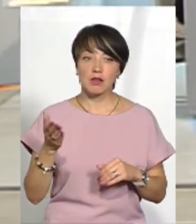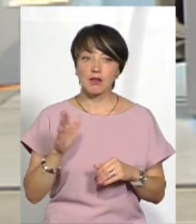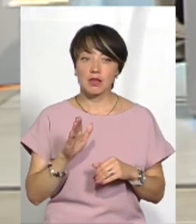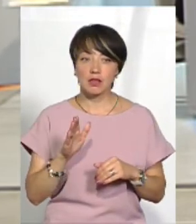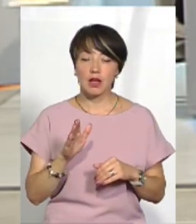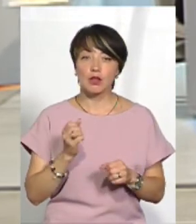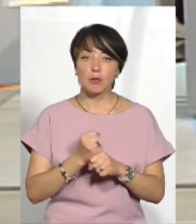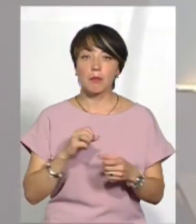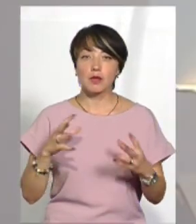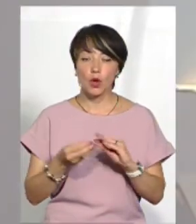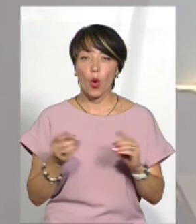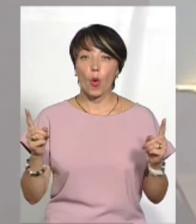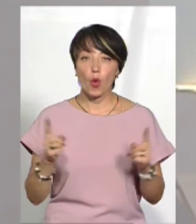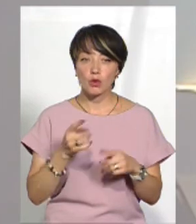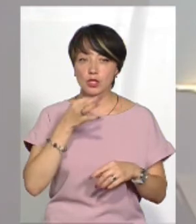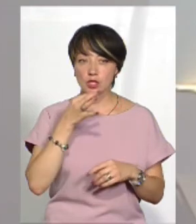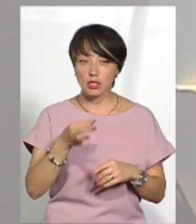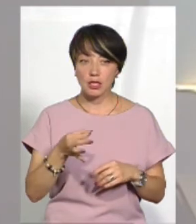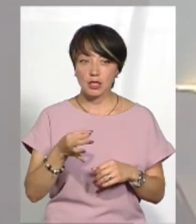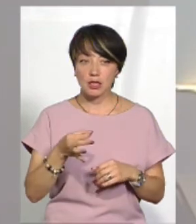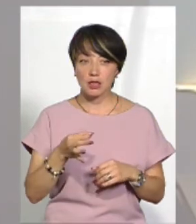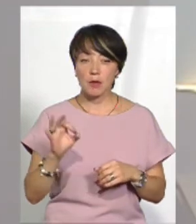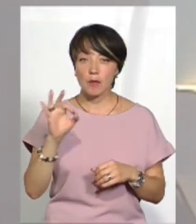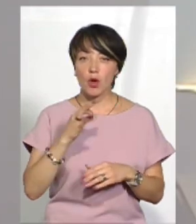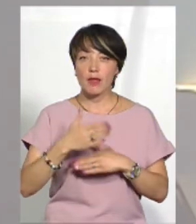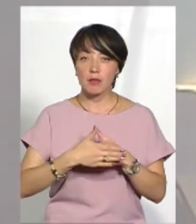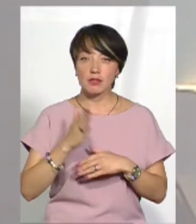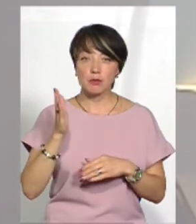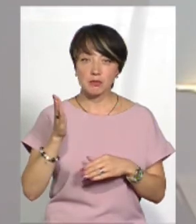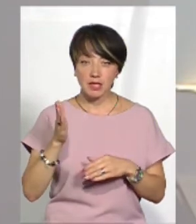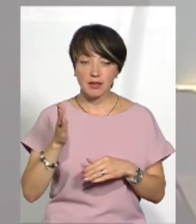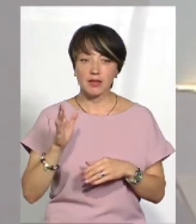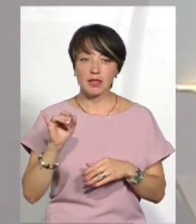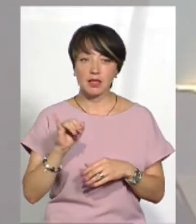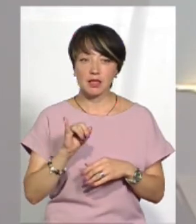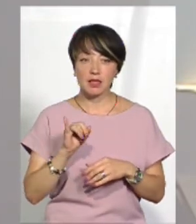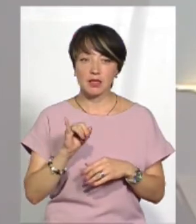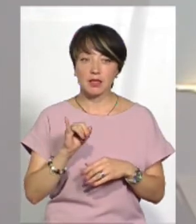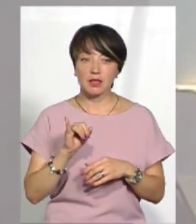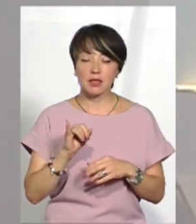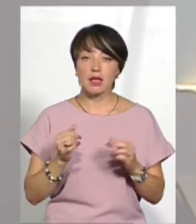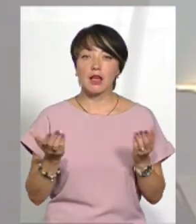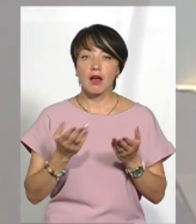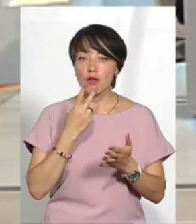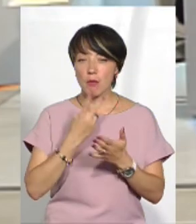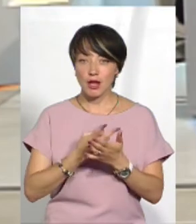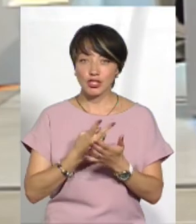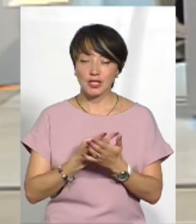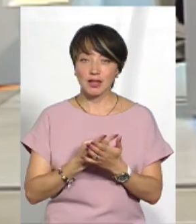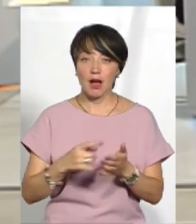давайте підведемо підсумки. Коротко скажіть про найближчі перспективи і яким ви